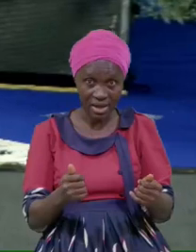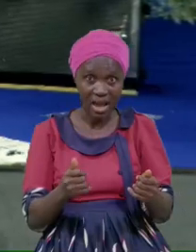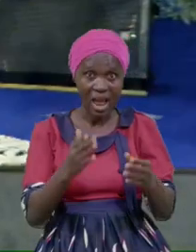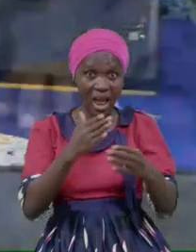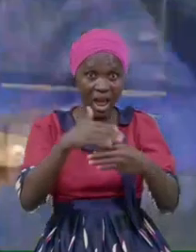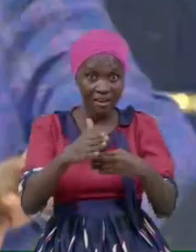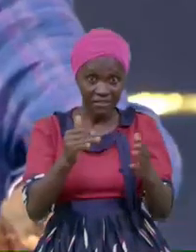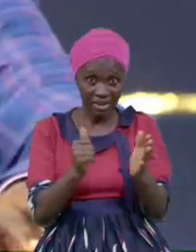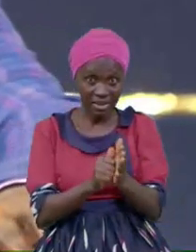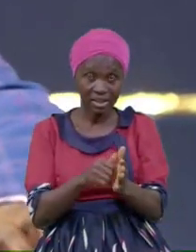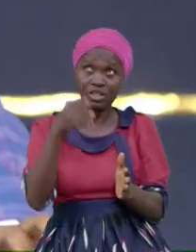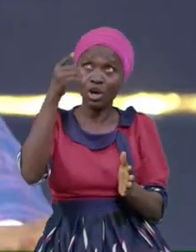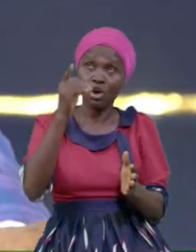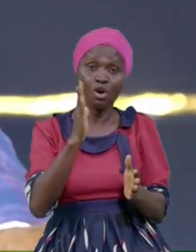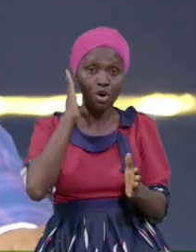Dieu